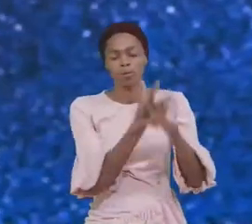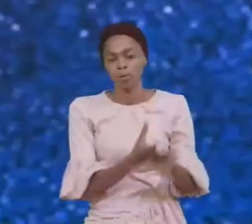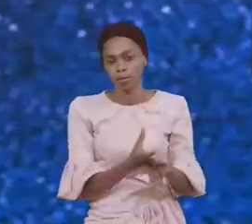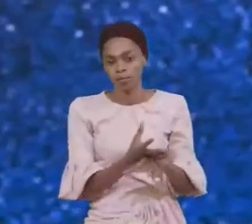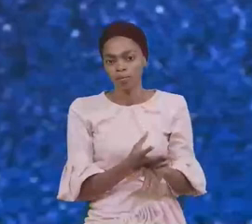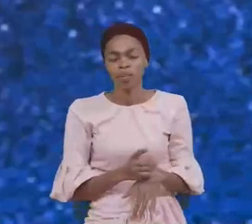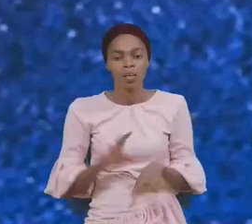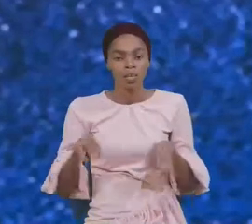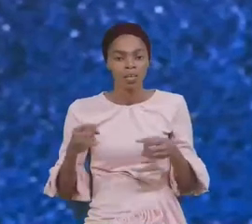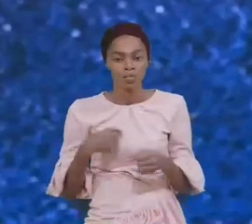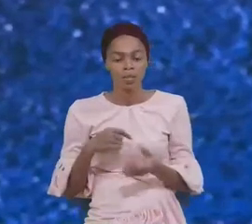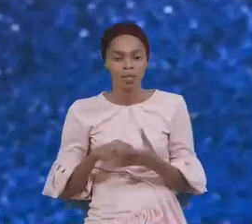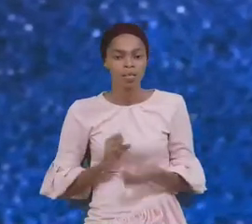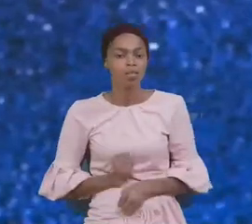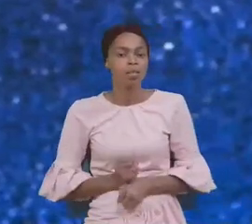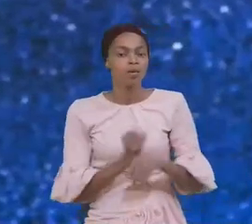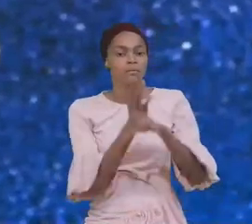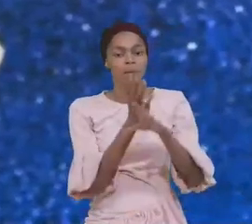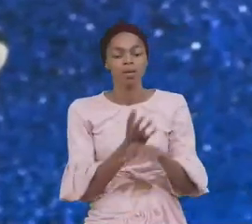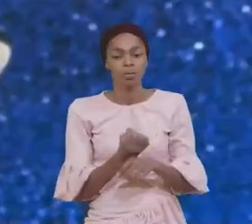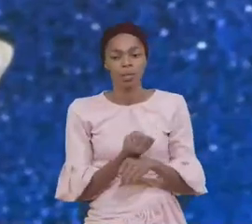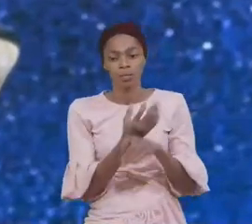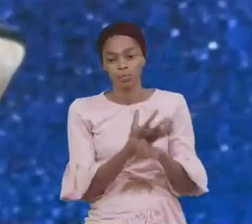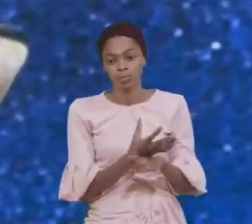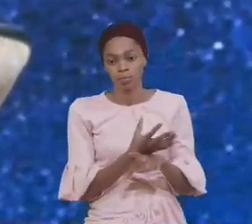Donne-moi donc cette montagne.